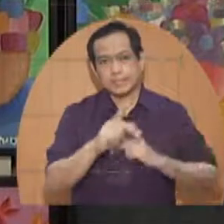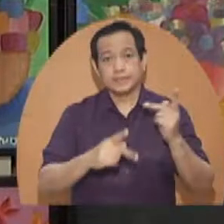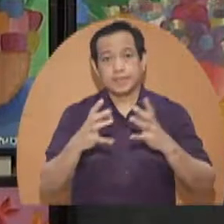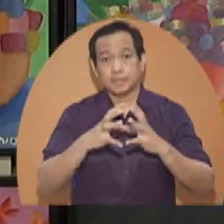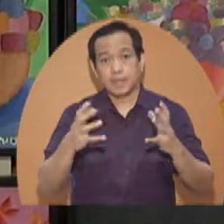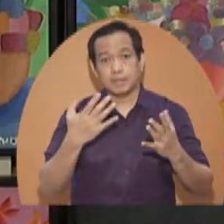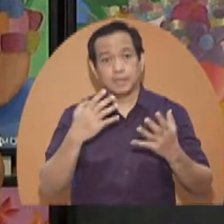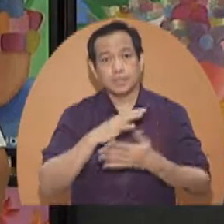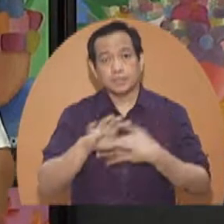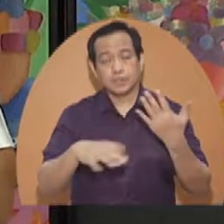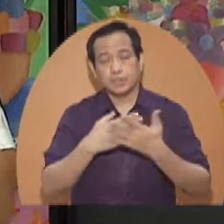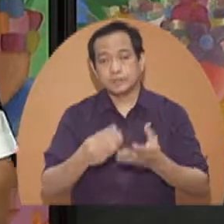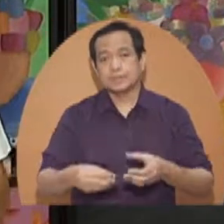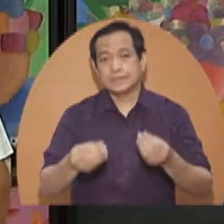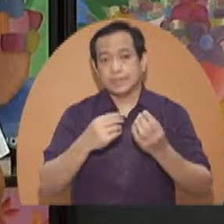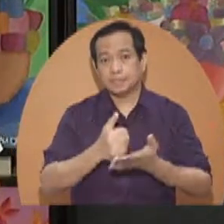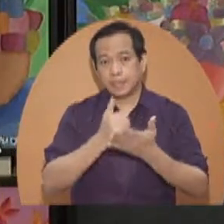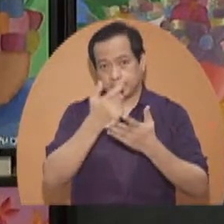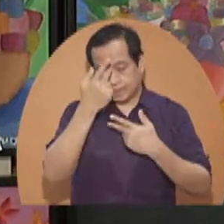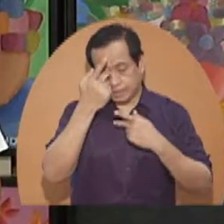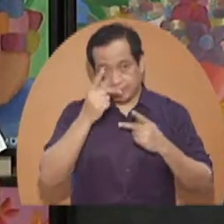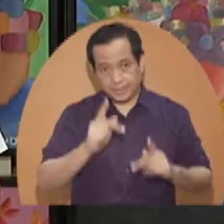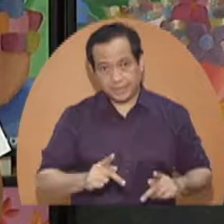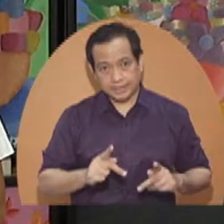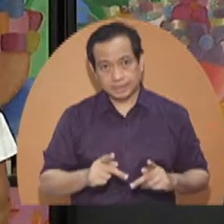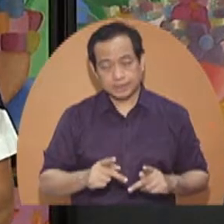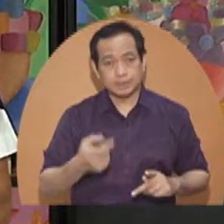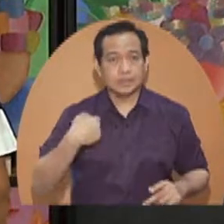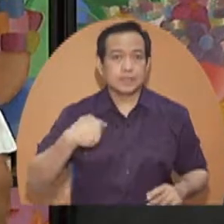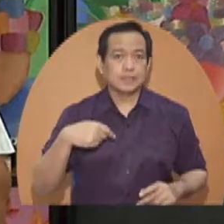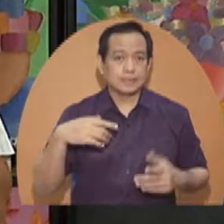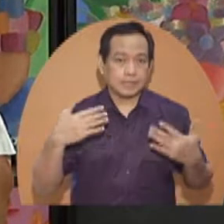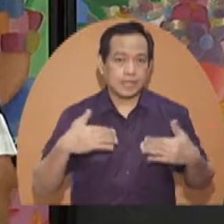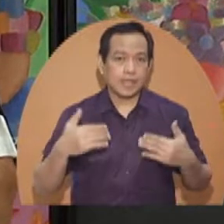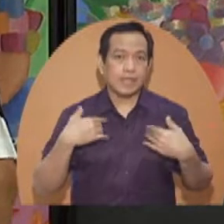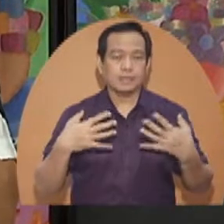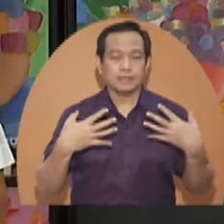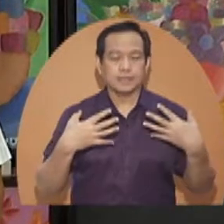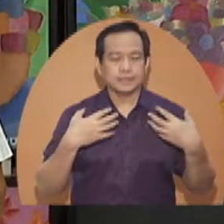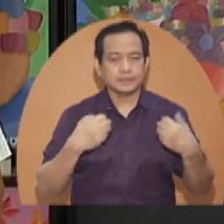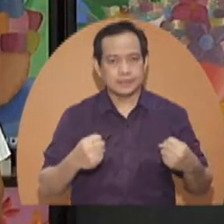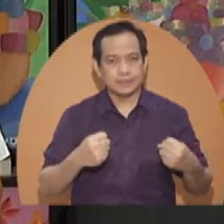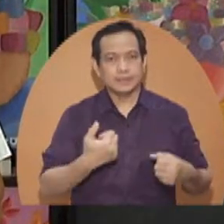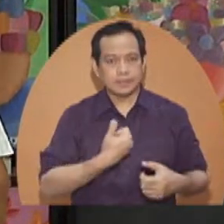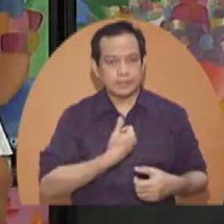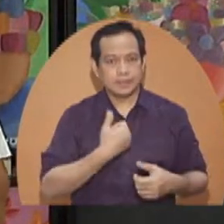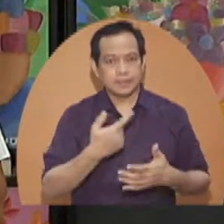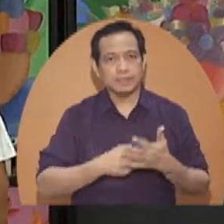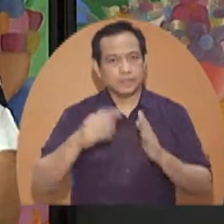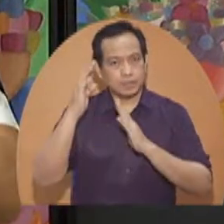Mga Kapuso, maraming salamat sa lahat na nagbibigay tulong sa ating mga pasyente. Nagkakaroon sila ng lakas na loob